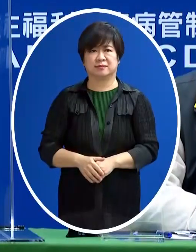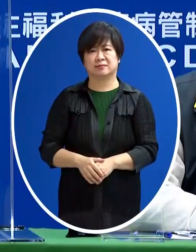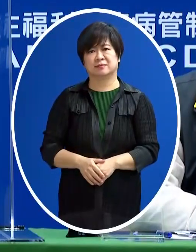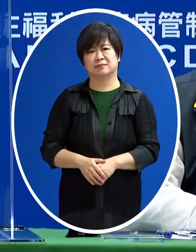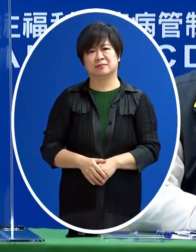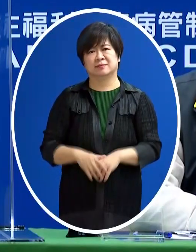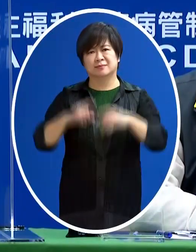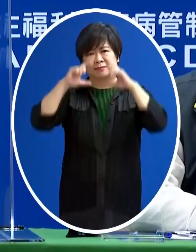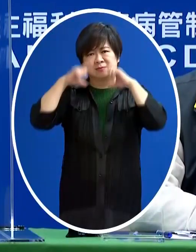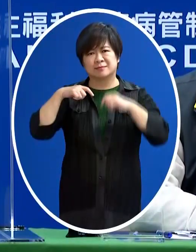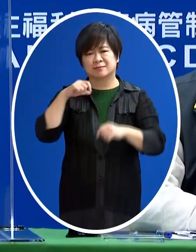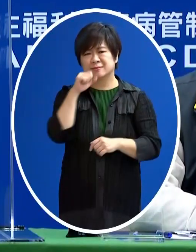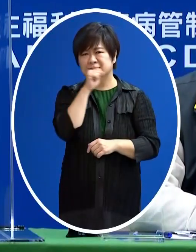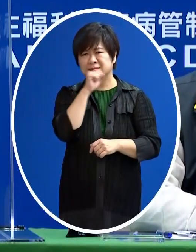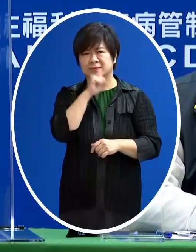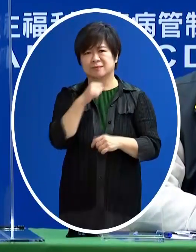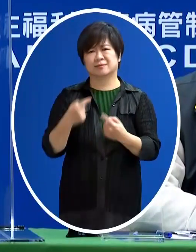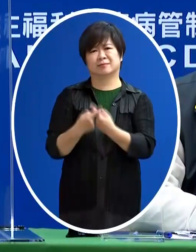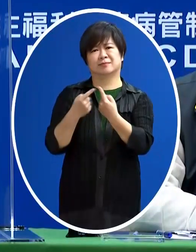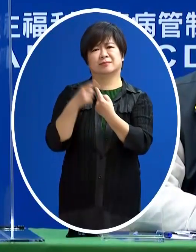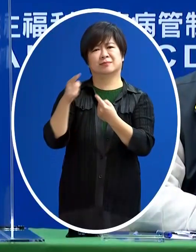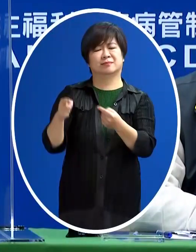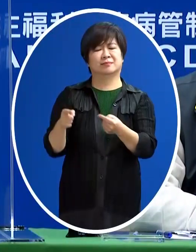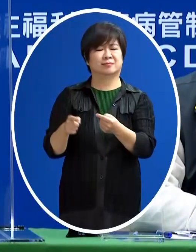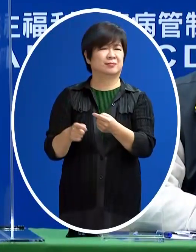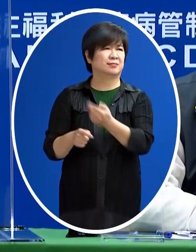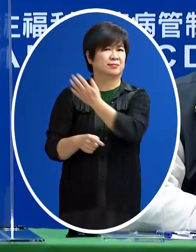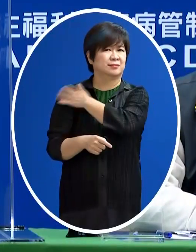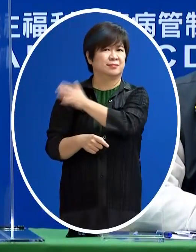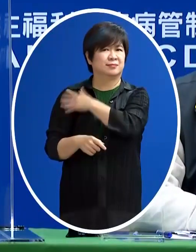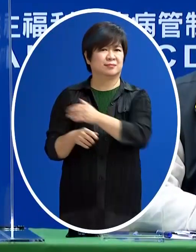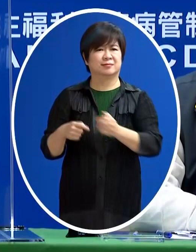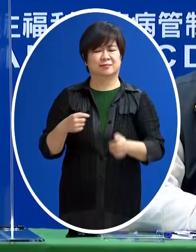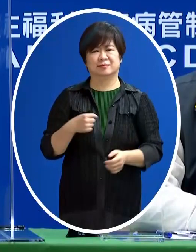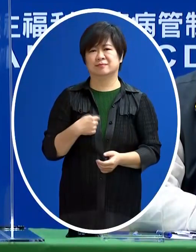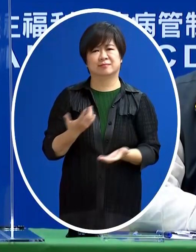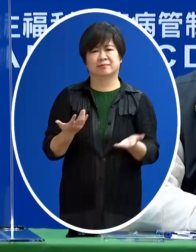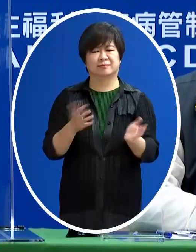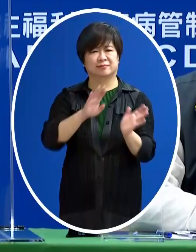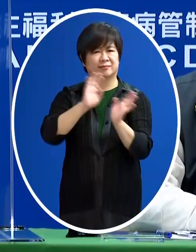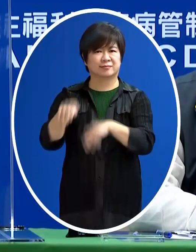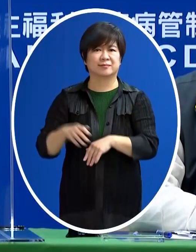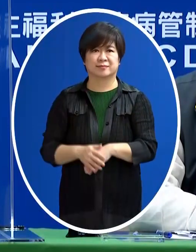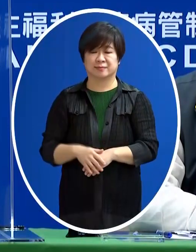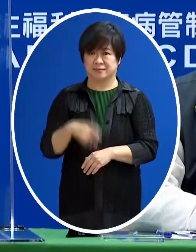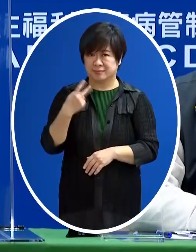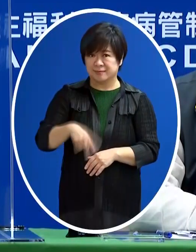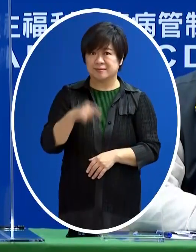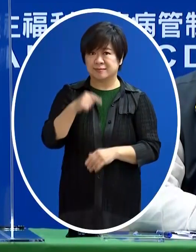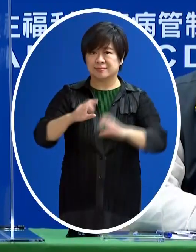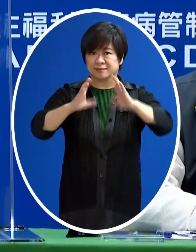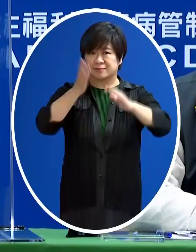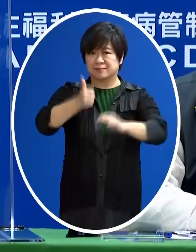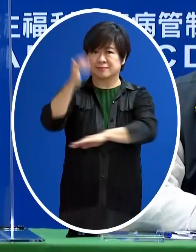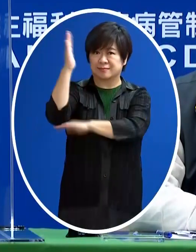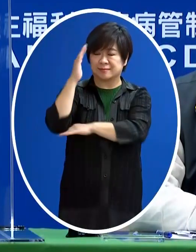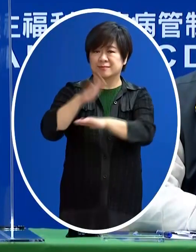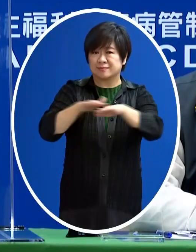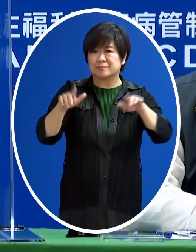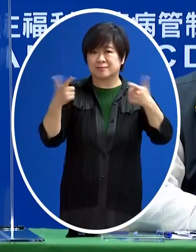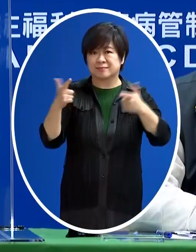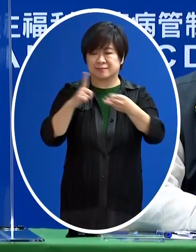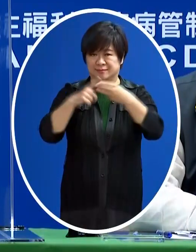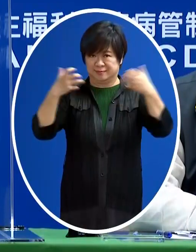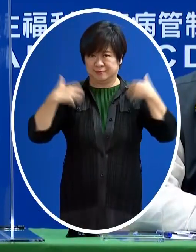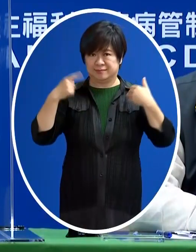有所谓的脱口罩唱歌的争议了哈，当然有一些不满意啊哈。然后第二个，这也不是府方的安排哈，这是由主办